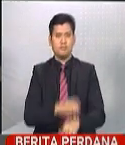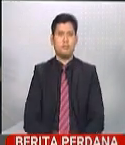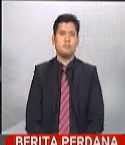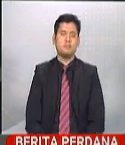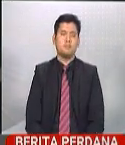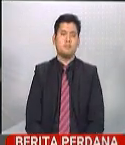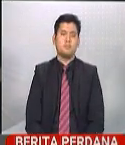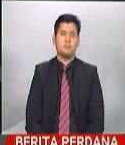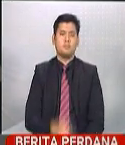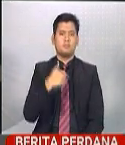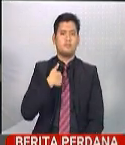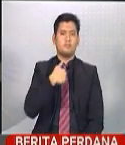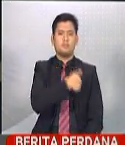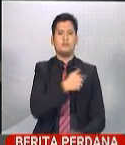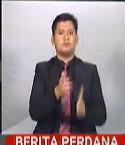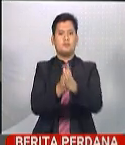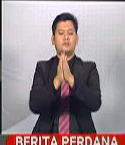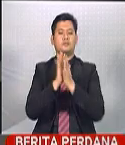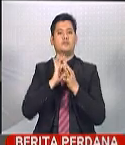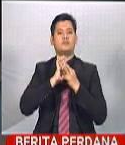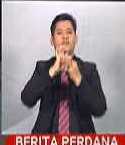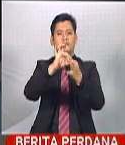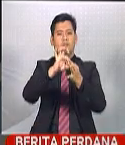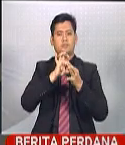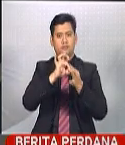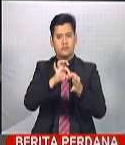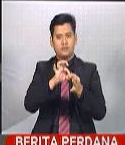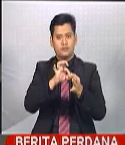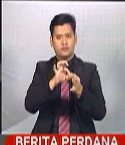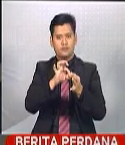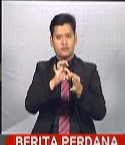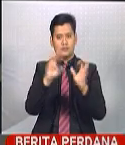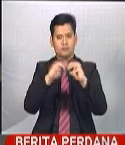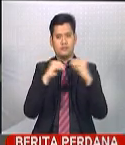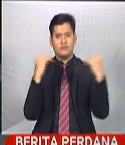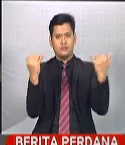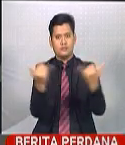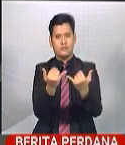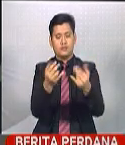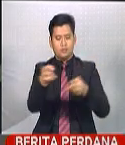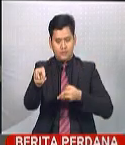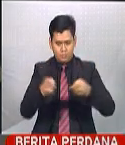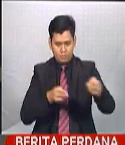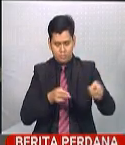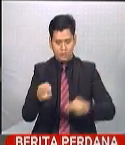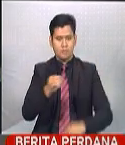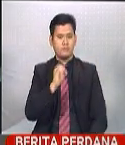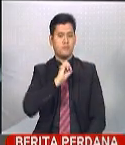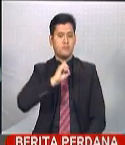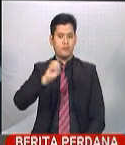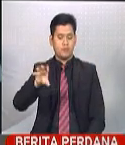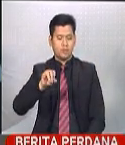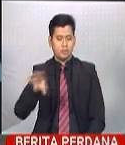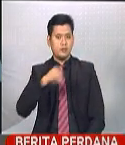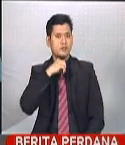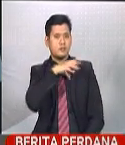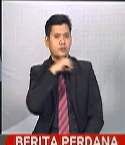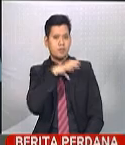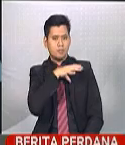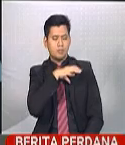itu juga memohon kerjasama masyarakat untuk menguruskan sesuai buangan mereka mengikuti jadwal yang telah ditetapkan